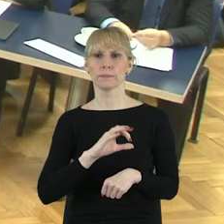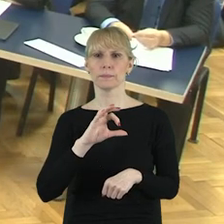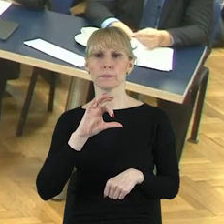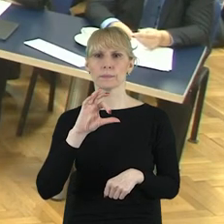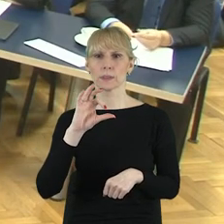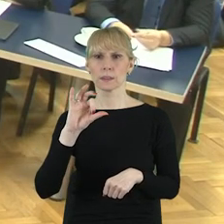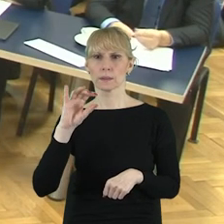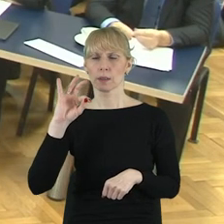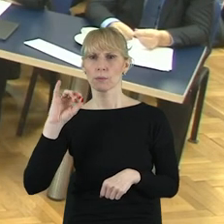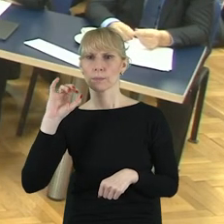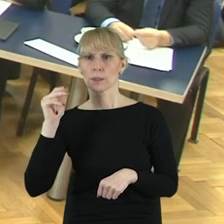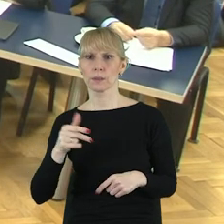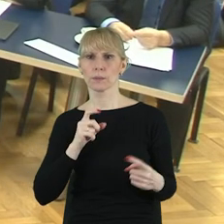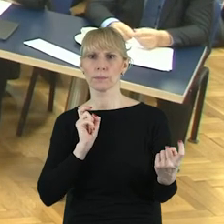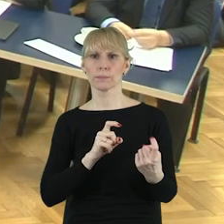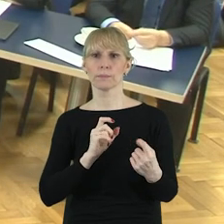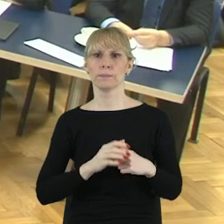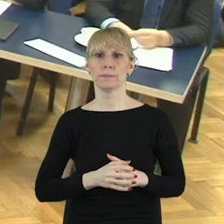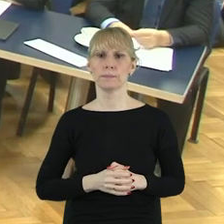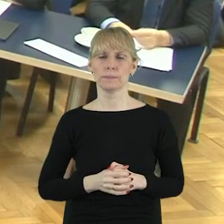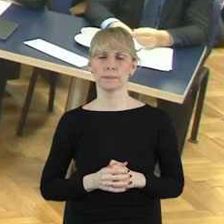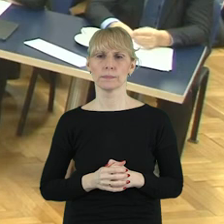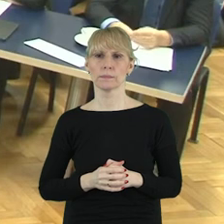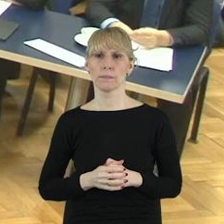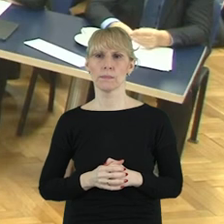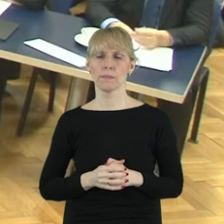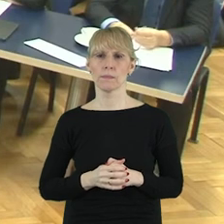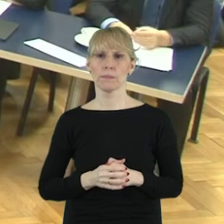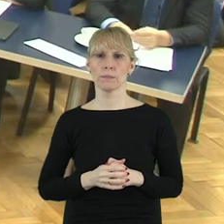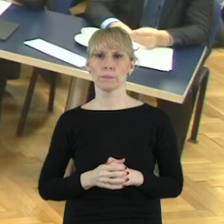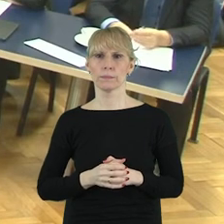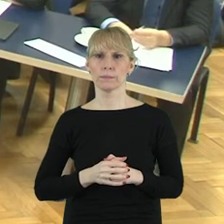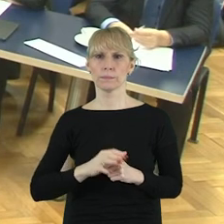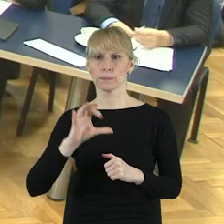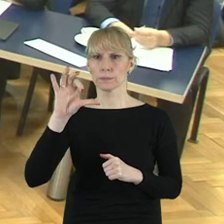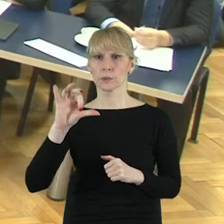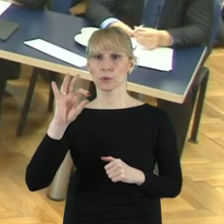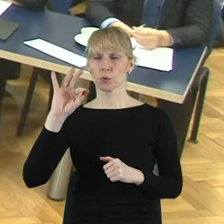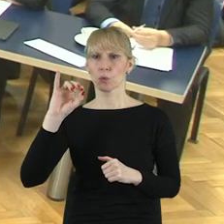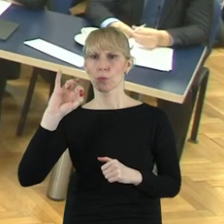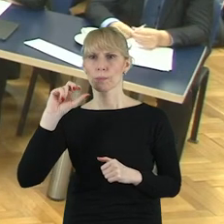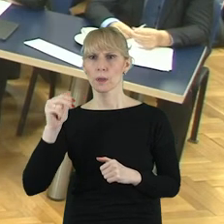Przeciw. Pani radna Edyta Strumian. Przeciw. Pani radna Ewa Wędrowska.